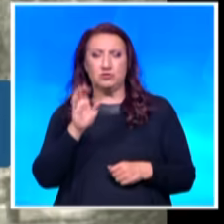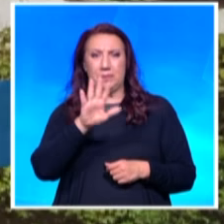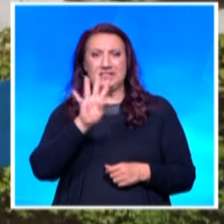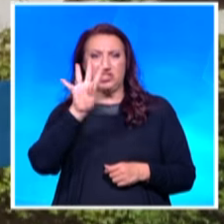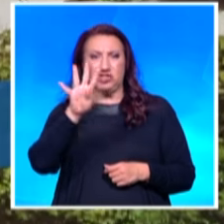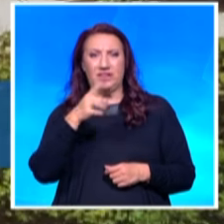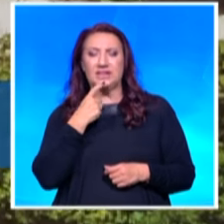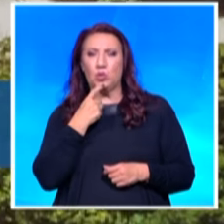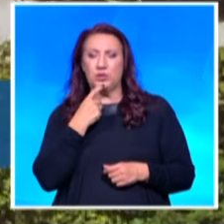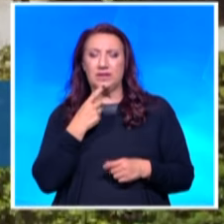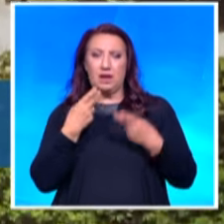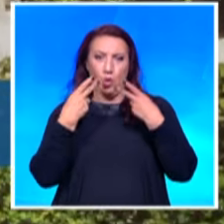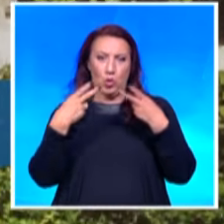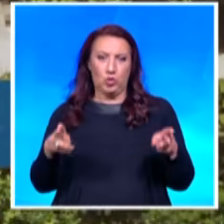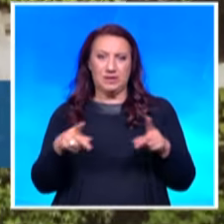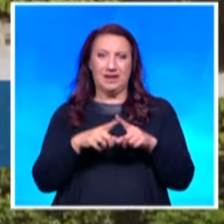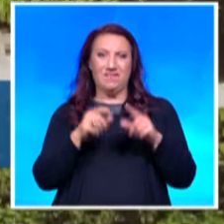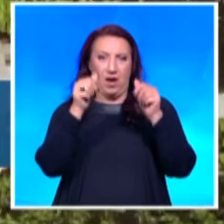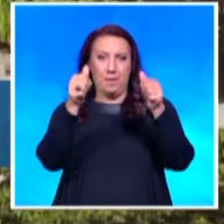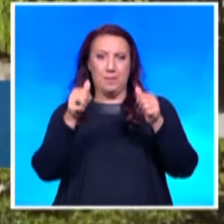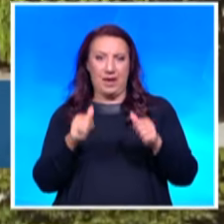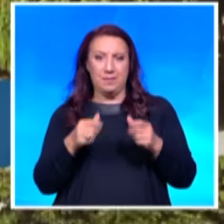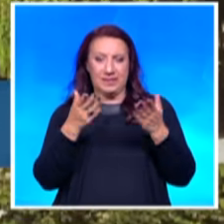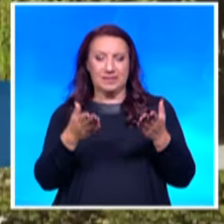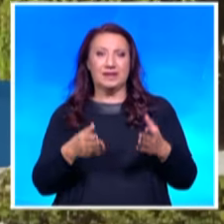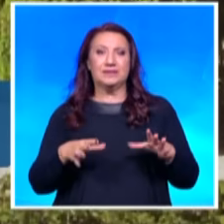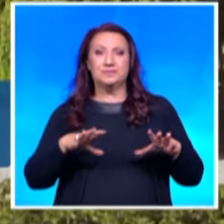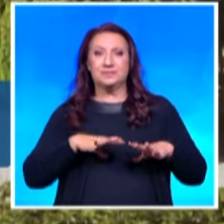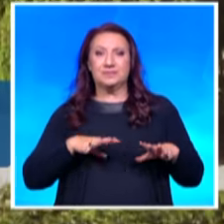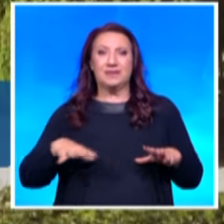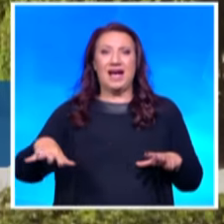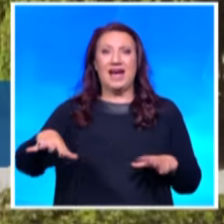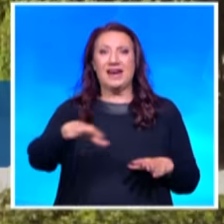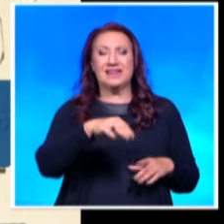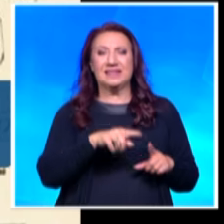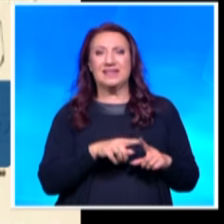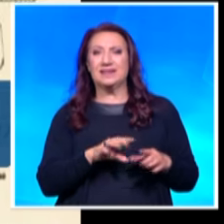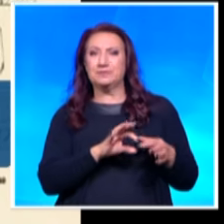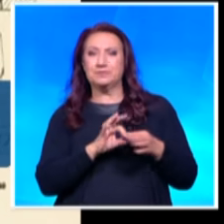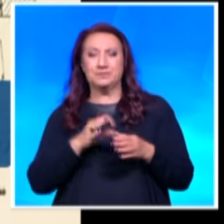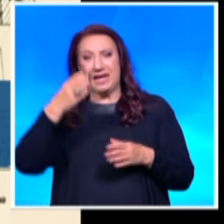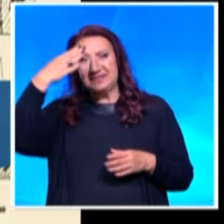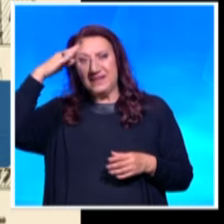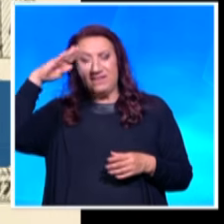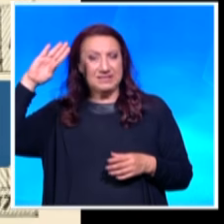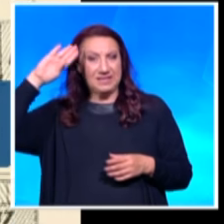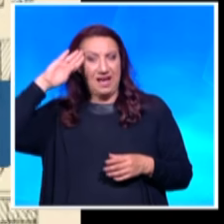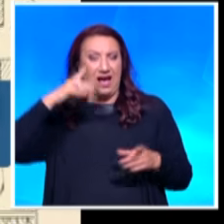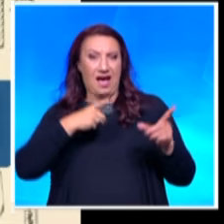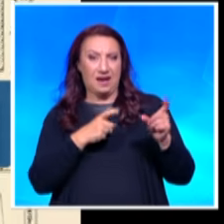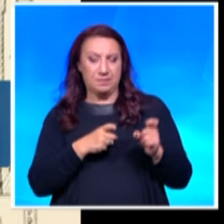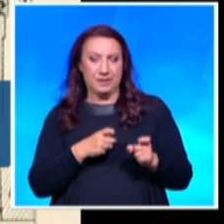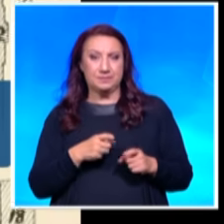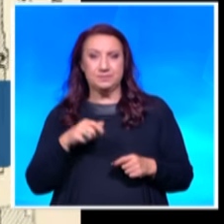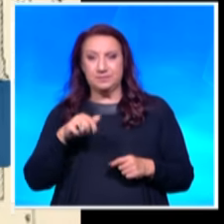1954, бившата княжеска ботаническа градина е наречена градината на съветската армия. През 20-те години на 20 век в